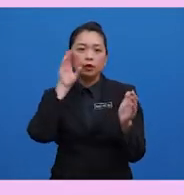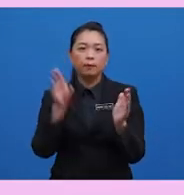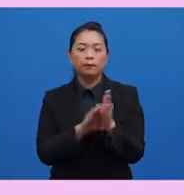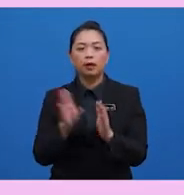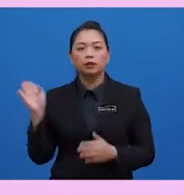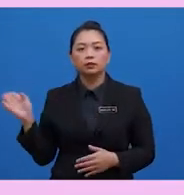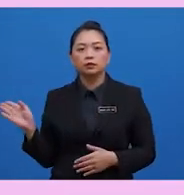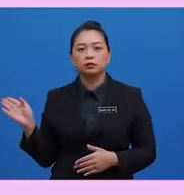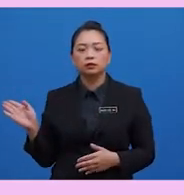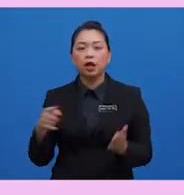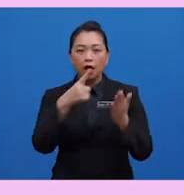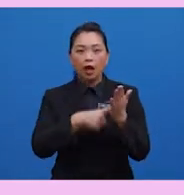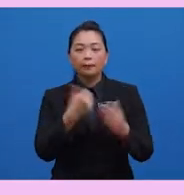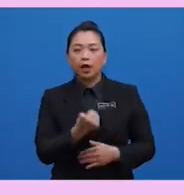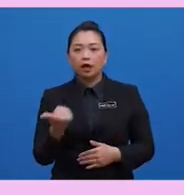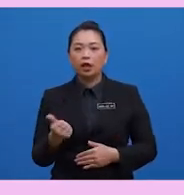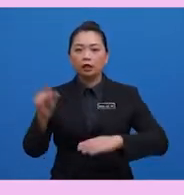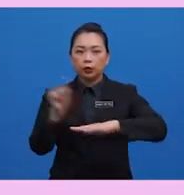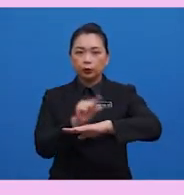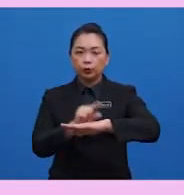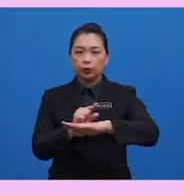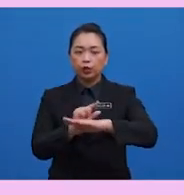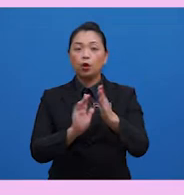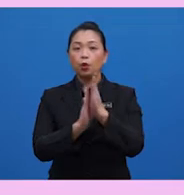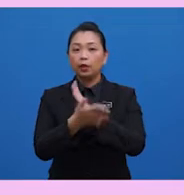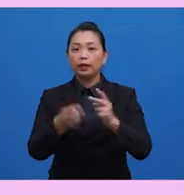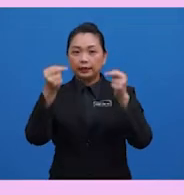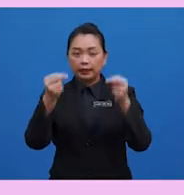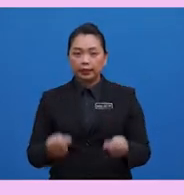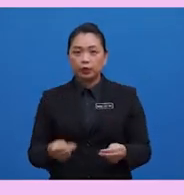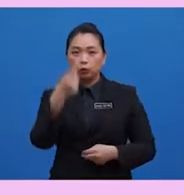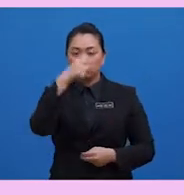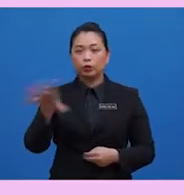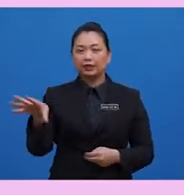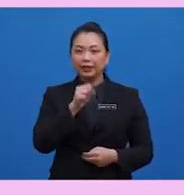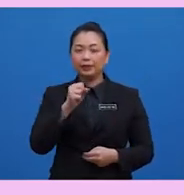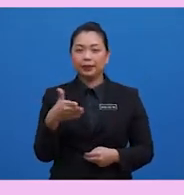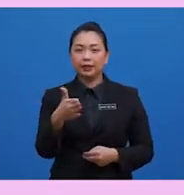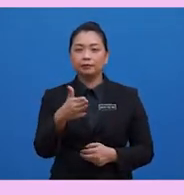yang dipaparkan, apakah alat yang digunakan oleh nelayan untuk menangkap ikan?